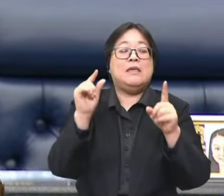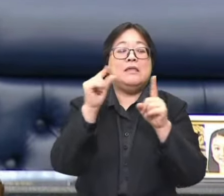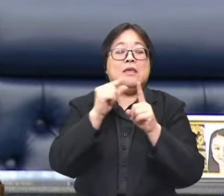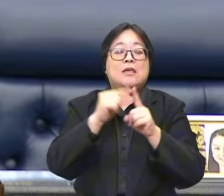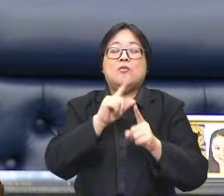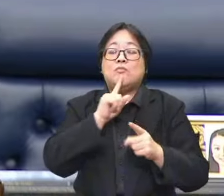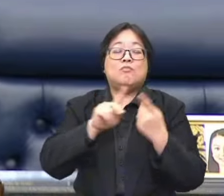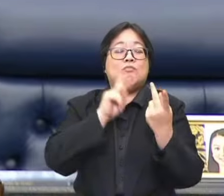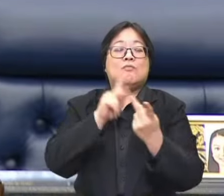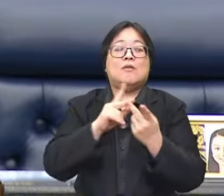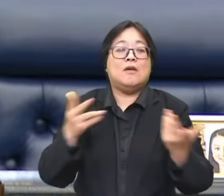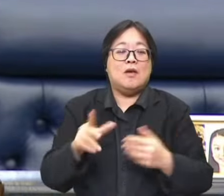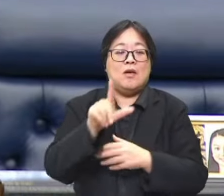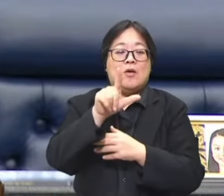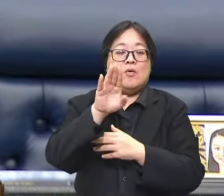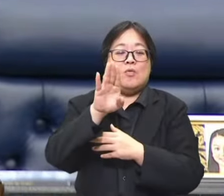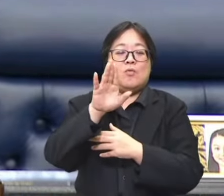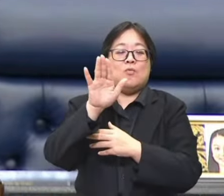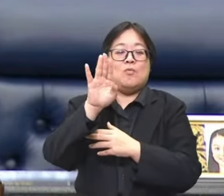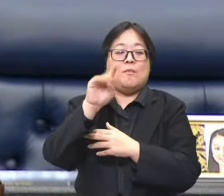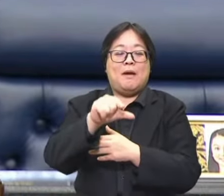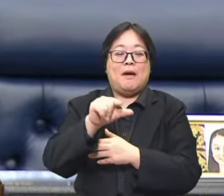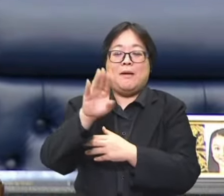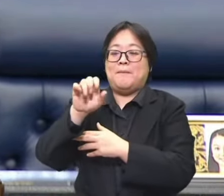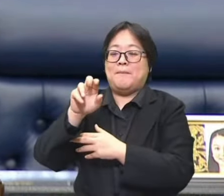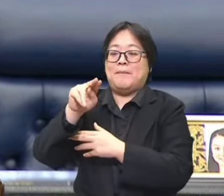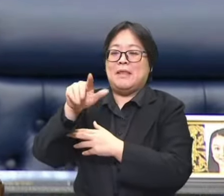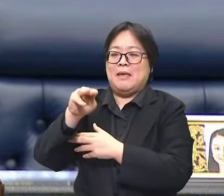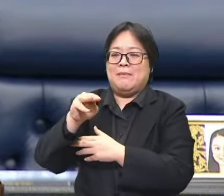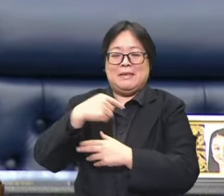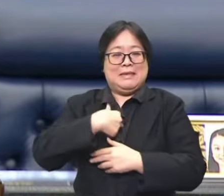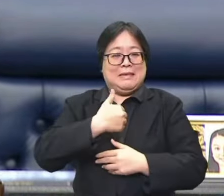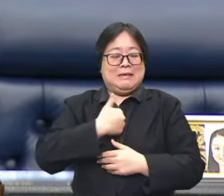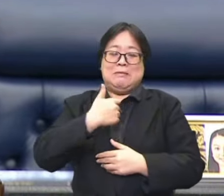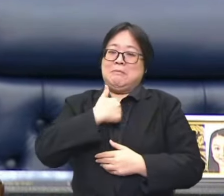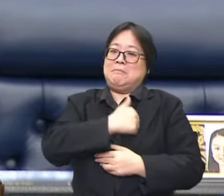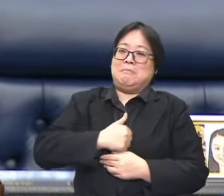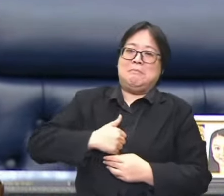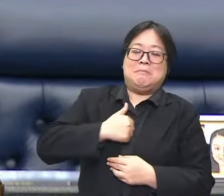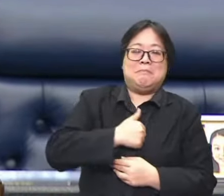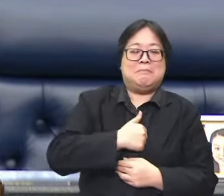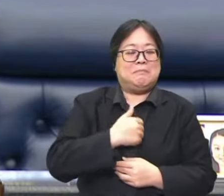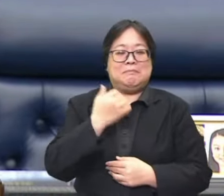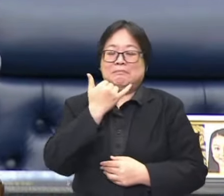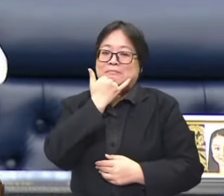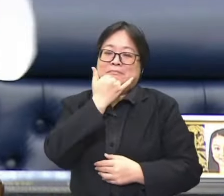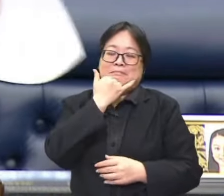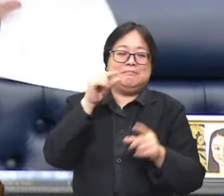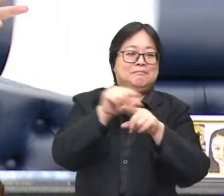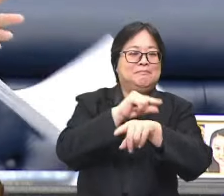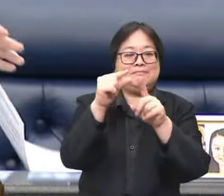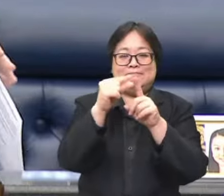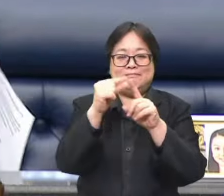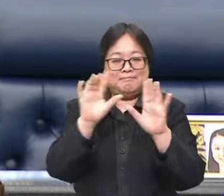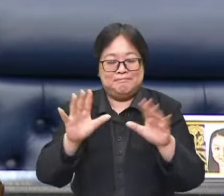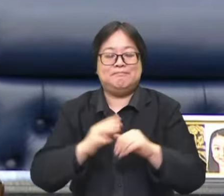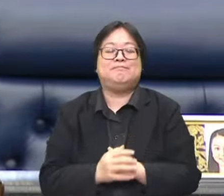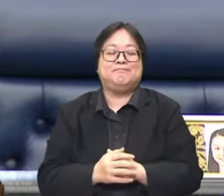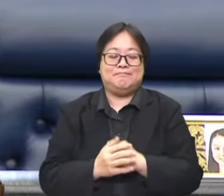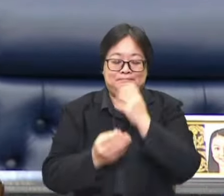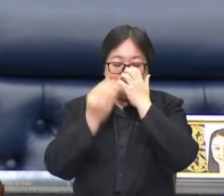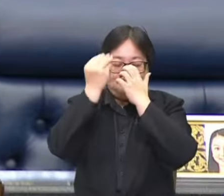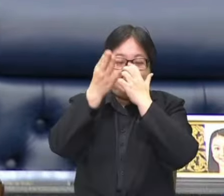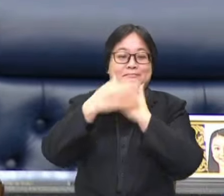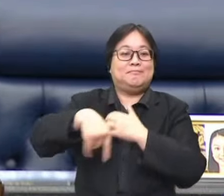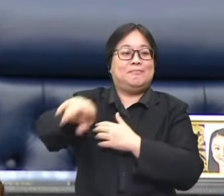yang sepatutnya adalah lubang benam. Jadi saya sendiri, Tan Sri Yang memohon maaf kerana turut terhilaf dalam penggunaan istilah tersebut. Jadi, untuk maklumat